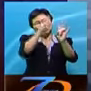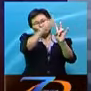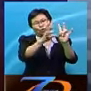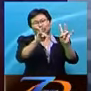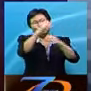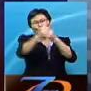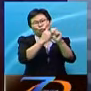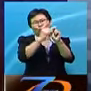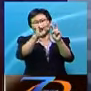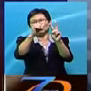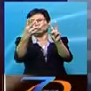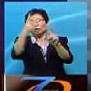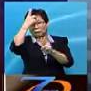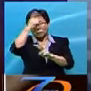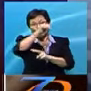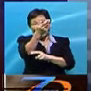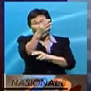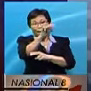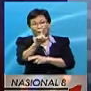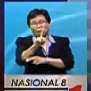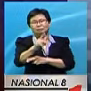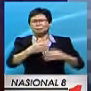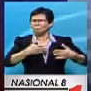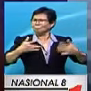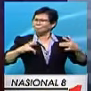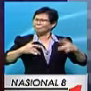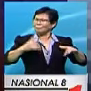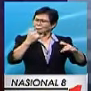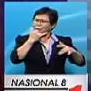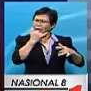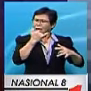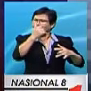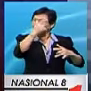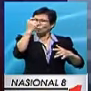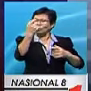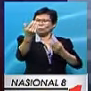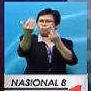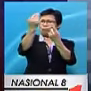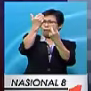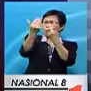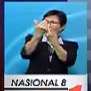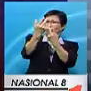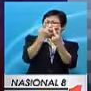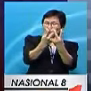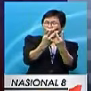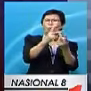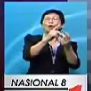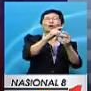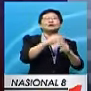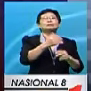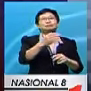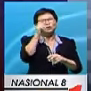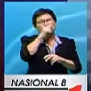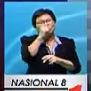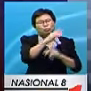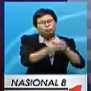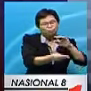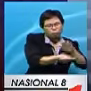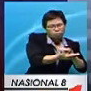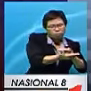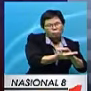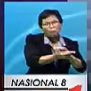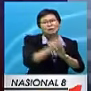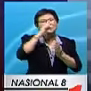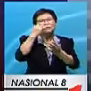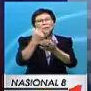17 Julai 2012, Datuk Seri Ahmad Zubair mengaku tidak bersalah atas dua pertuduhan pindaan utama pecah amanah jenayah dana